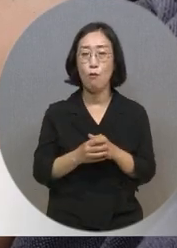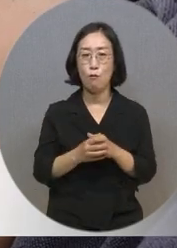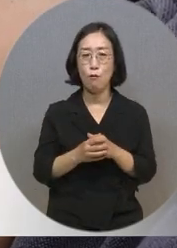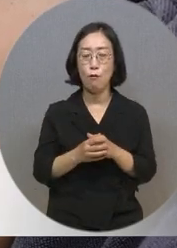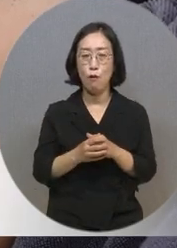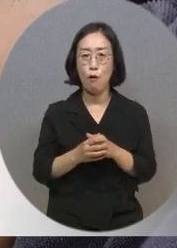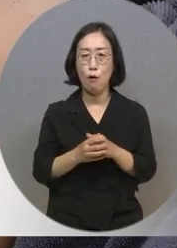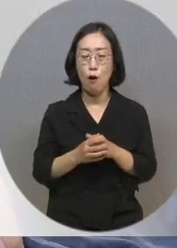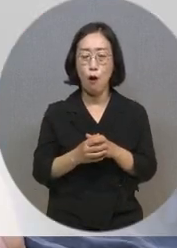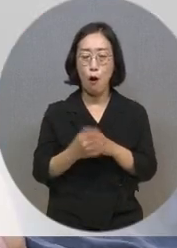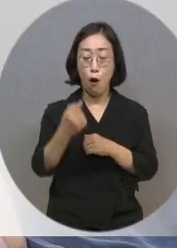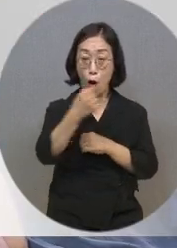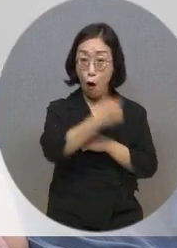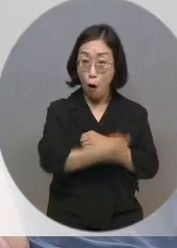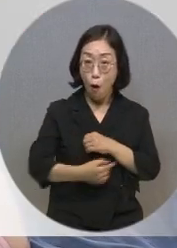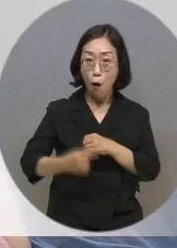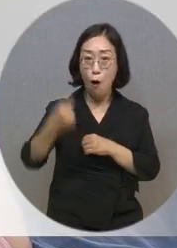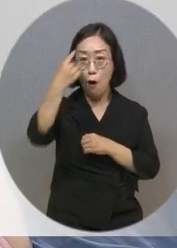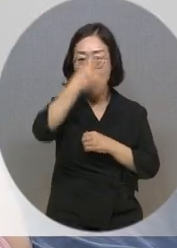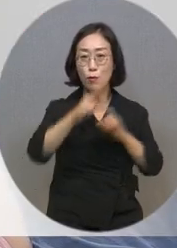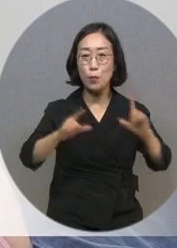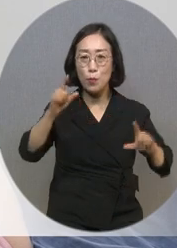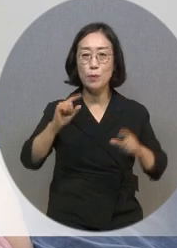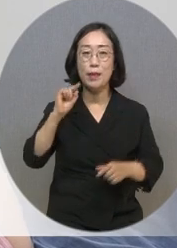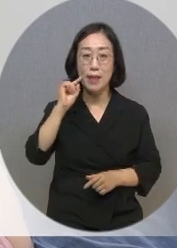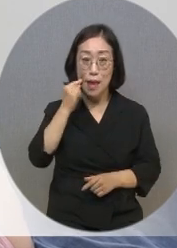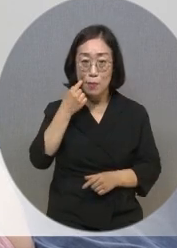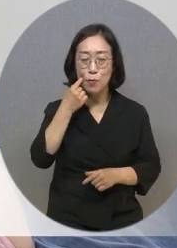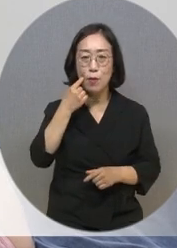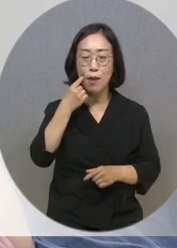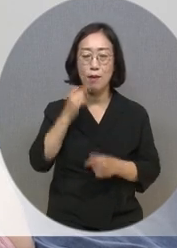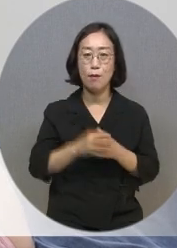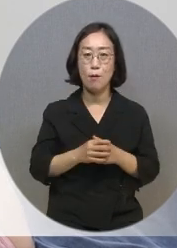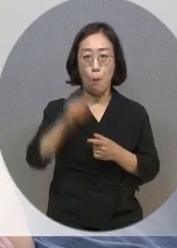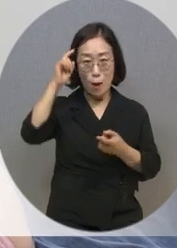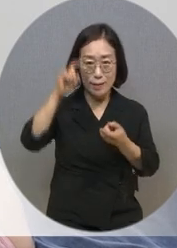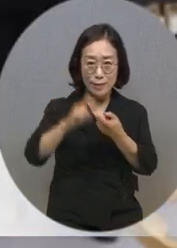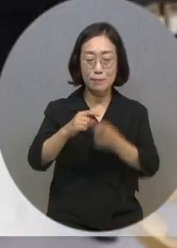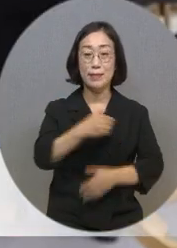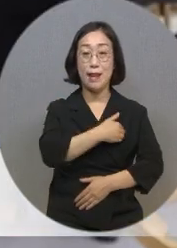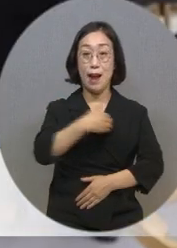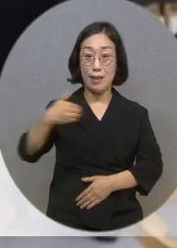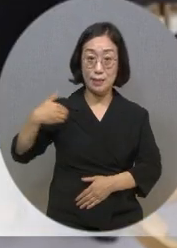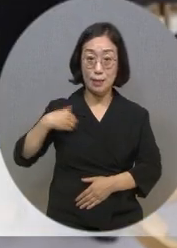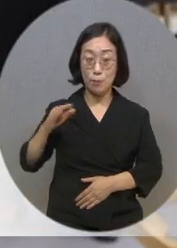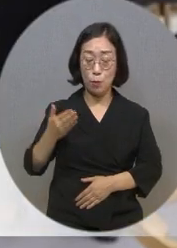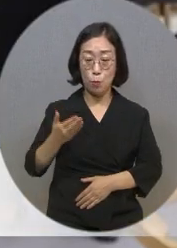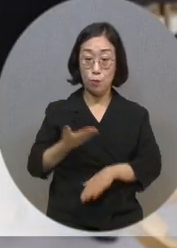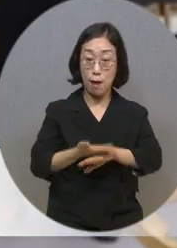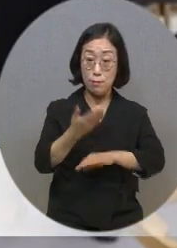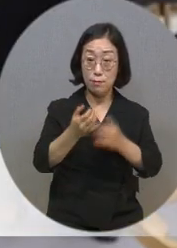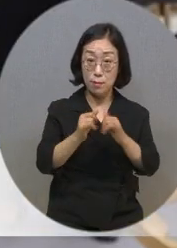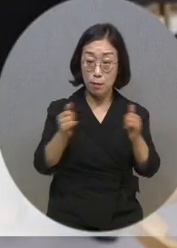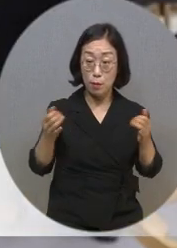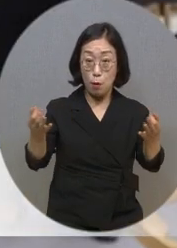외모에 대해서 또 신경 쓰면서 자신감도 생기고 주변 사람들이